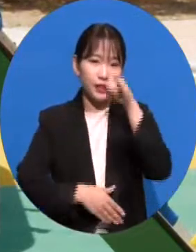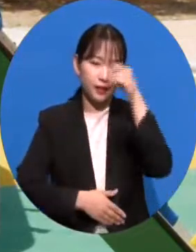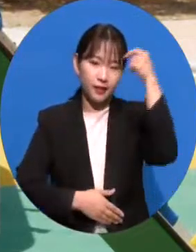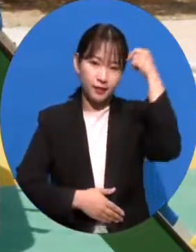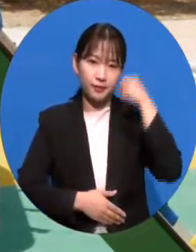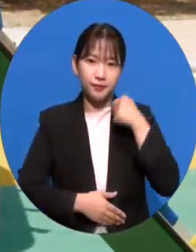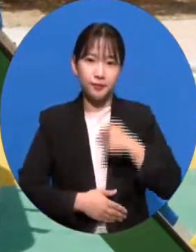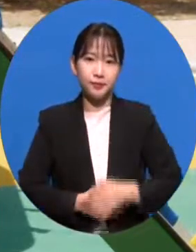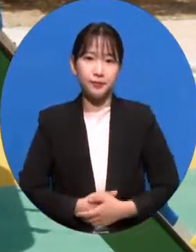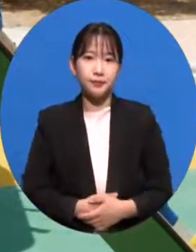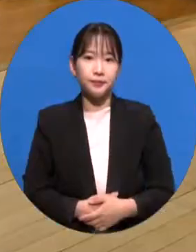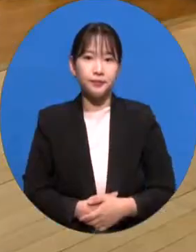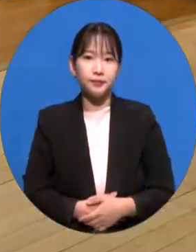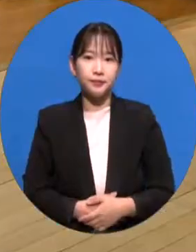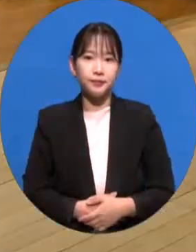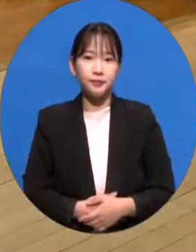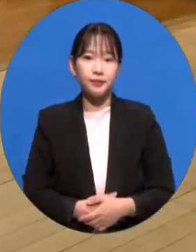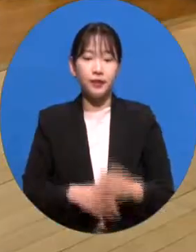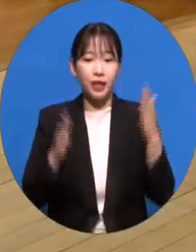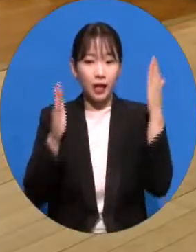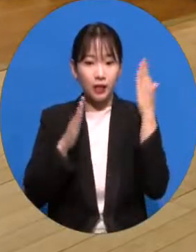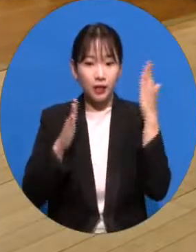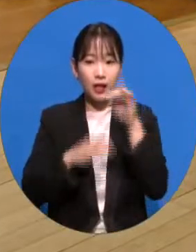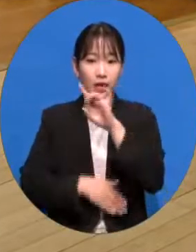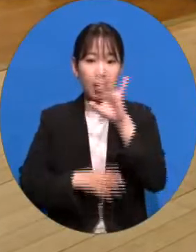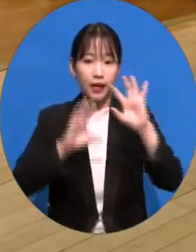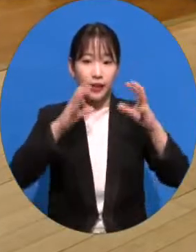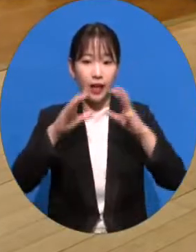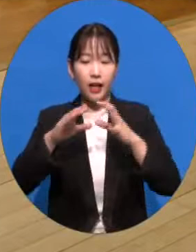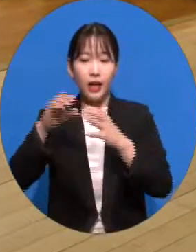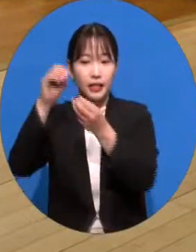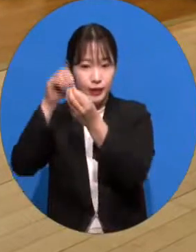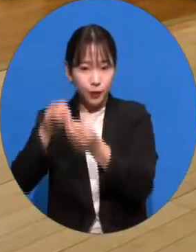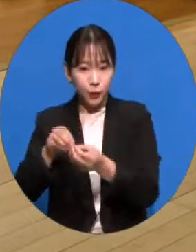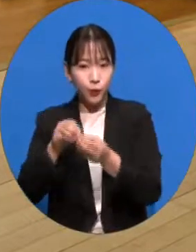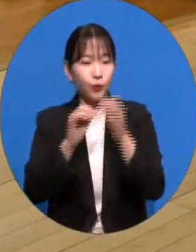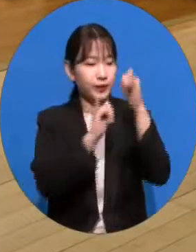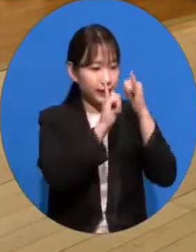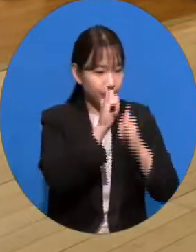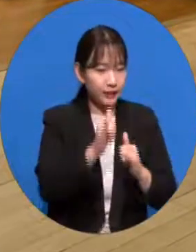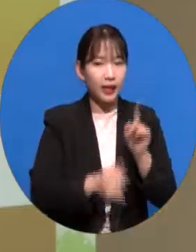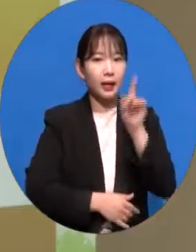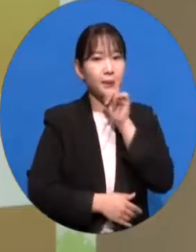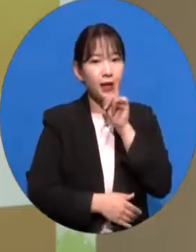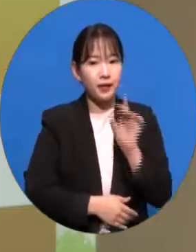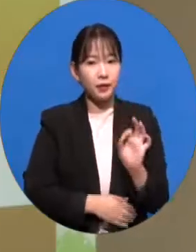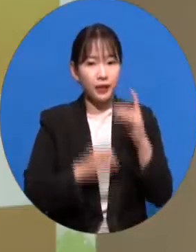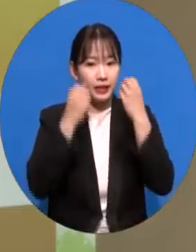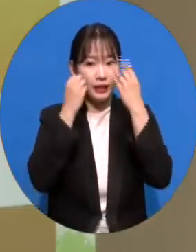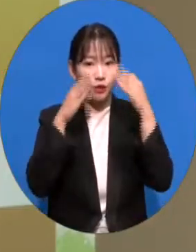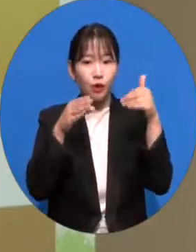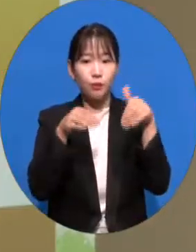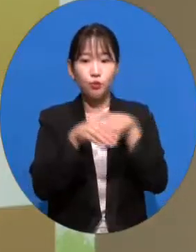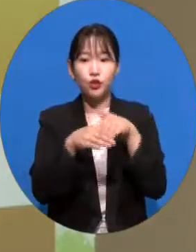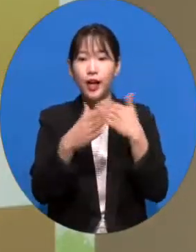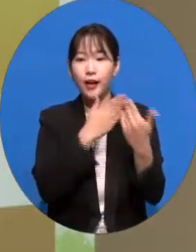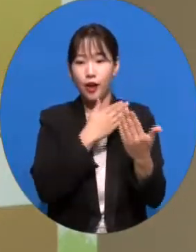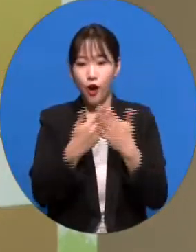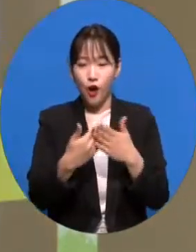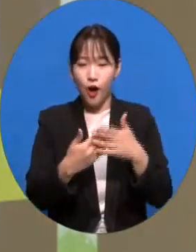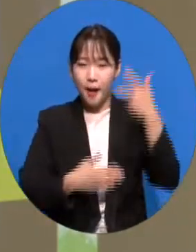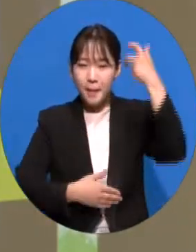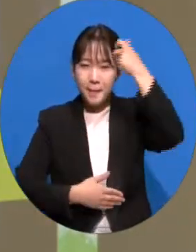있다는 것을 느꼈습니다. 학생들은 각 나라의 풍습, 역사, 언어를 통해 새롭게 문화를 경험하면서